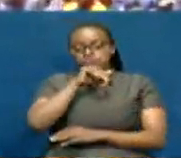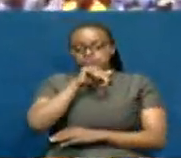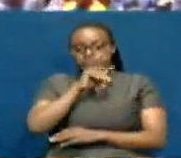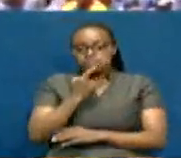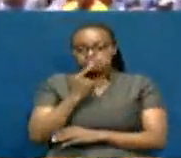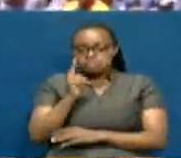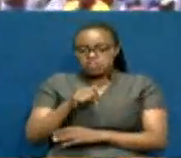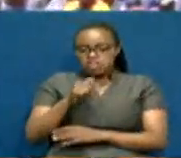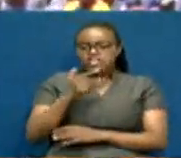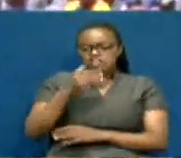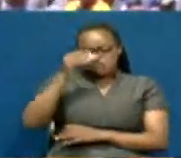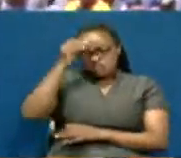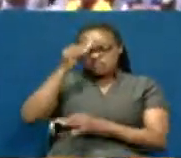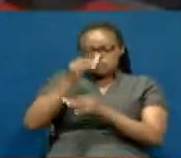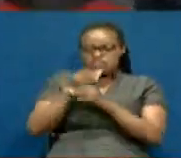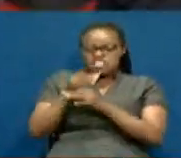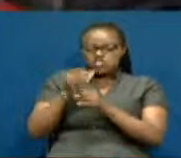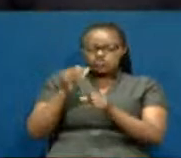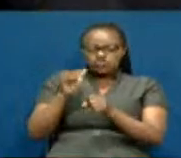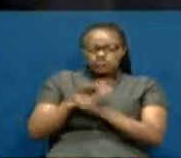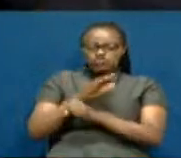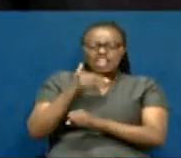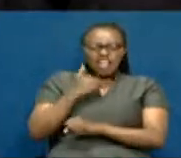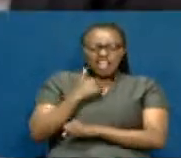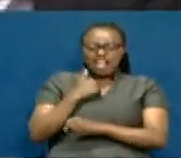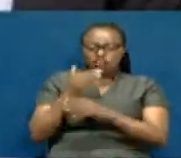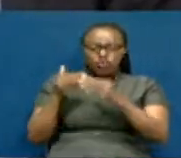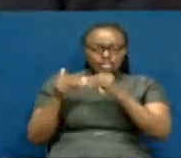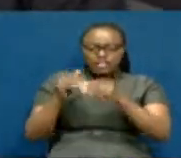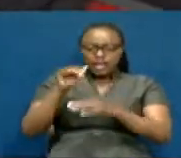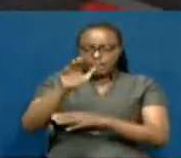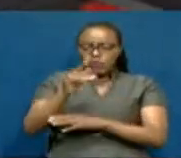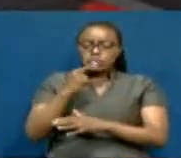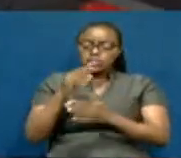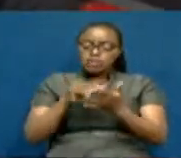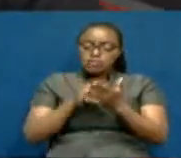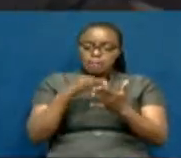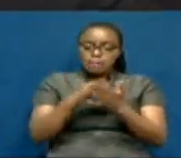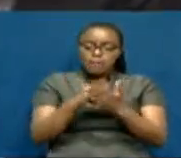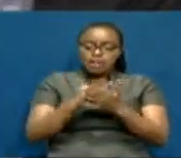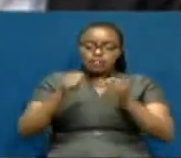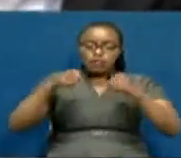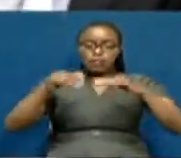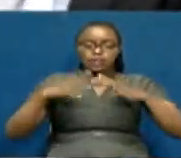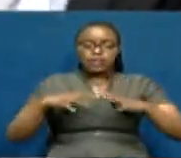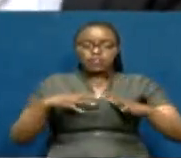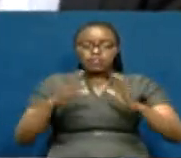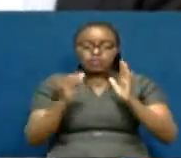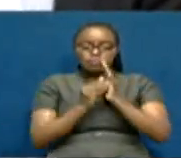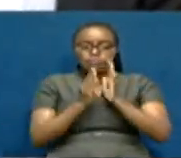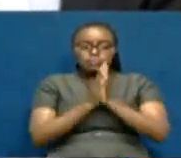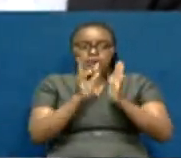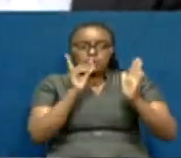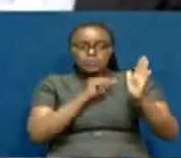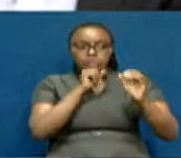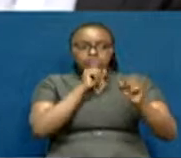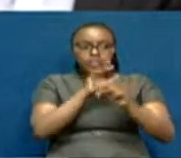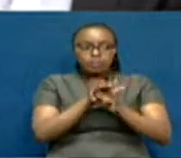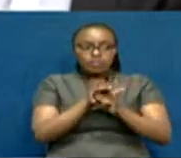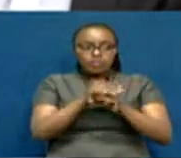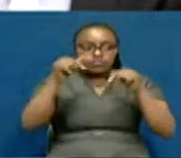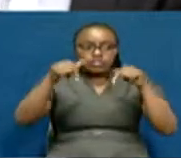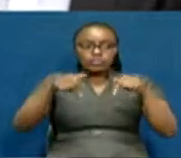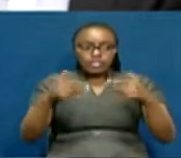have faith in his leadership. Ukisema unatuwekea pesa ya watu wa Boda Boda kwa manifesto, si namna hiyo? Si